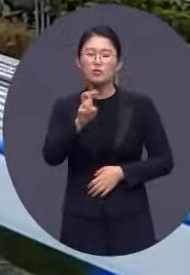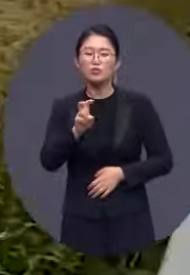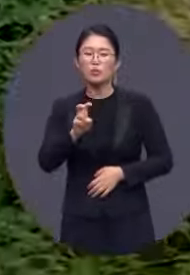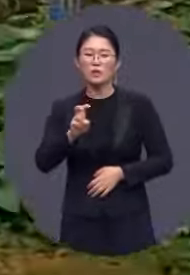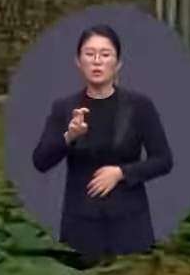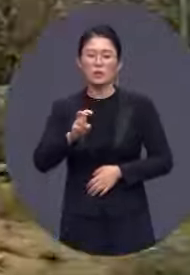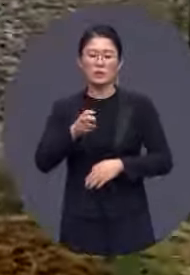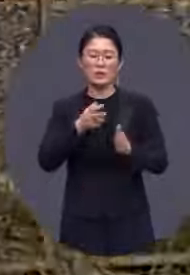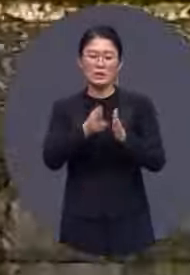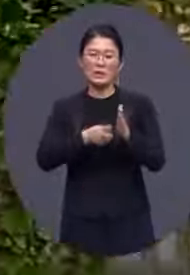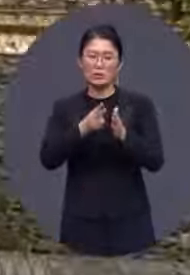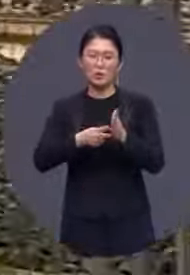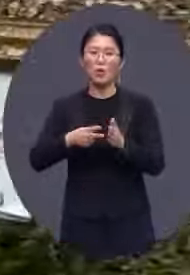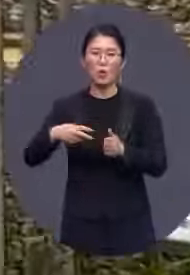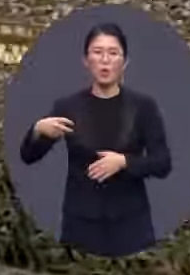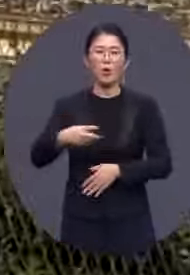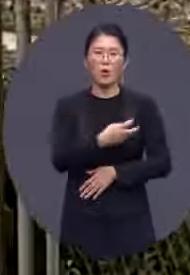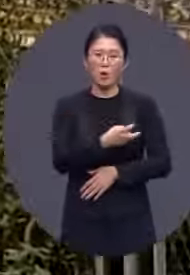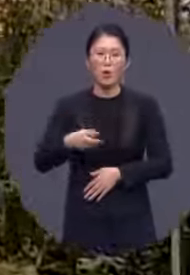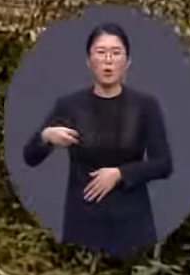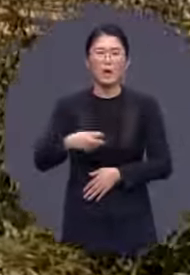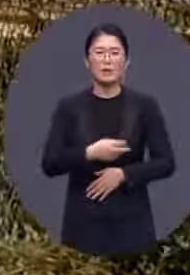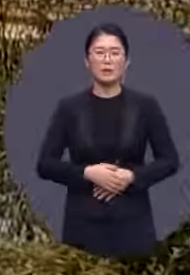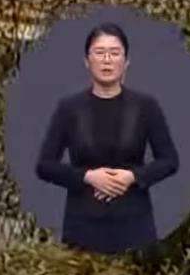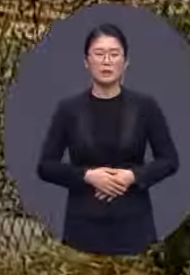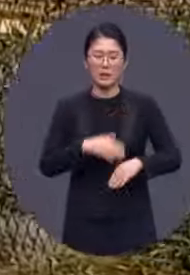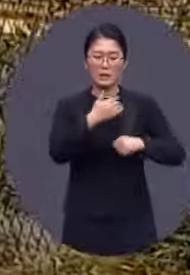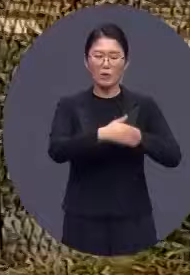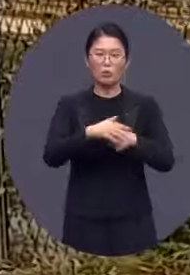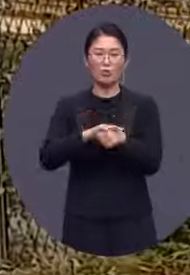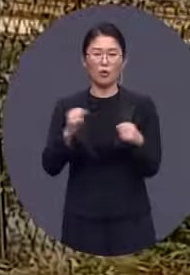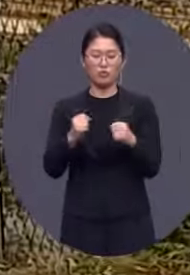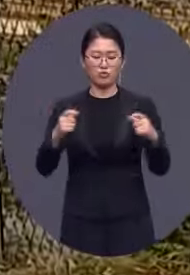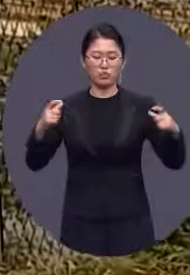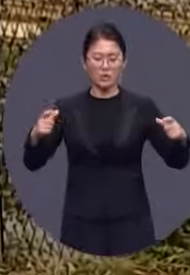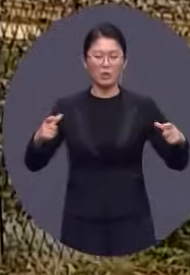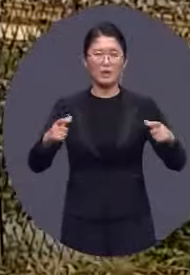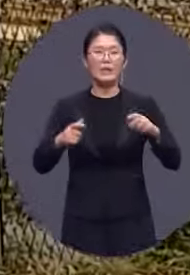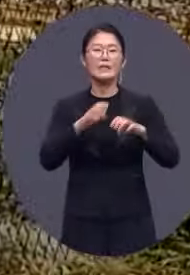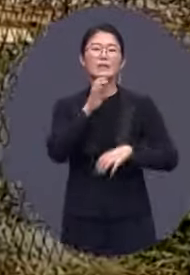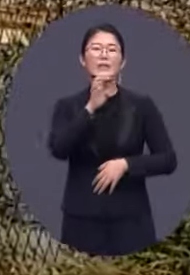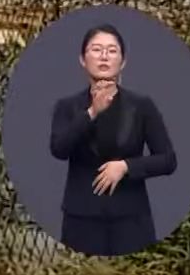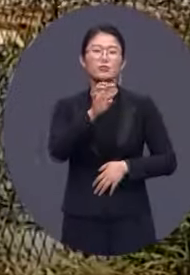간격으로 전동차가 운행됩니다. 대구와 경북이 40분대